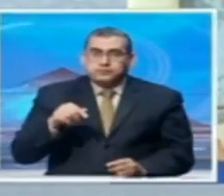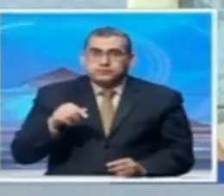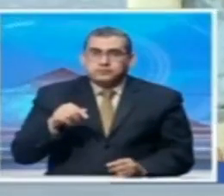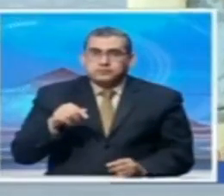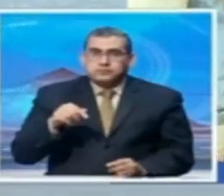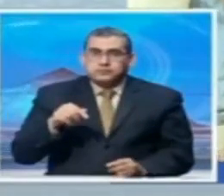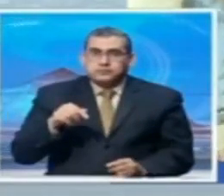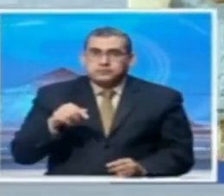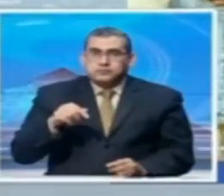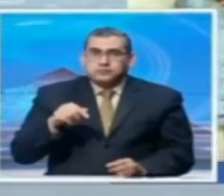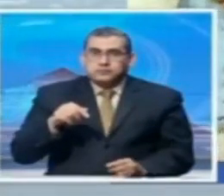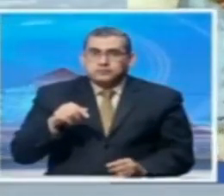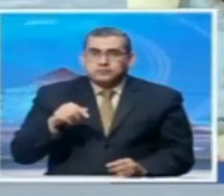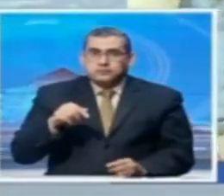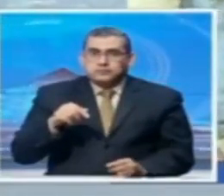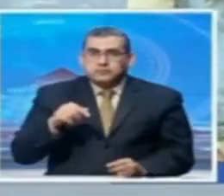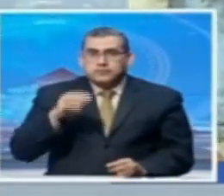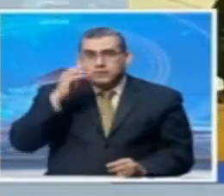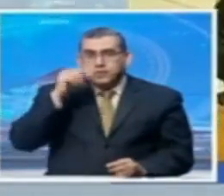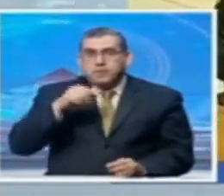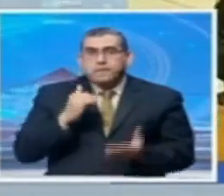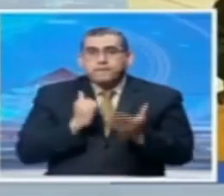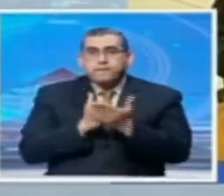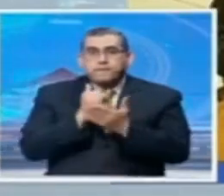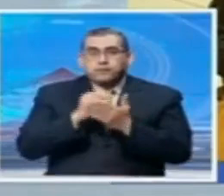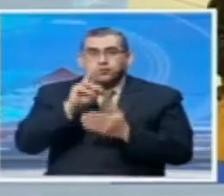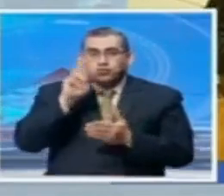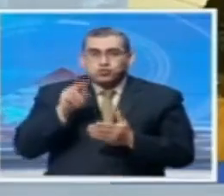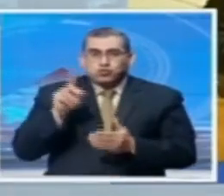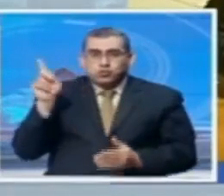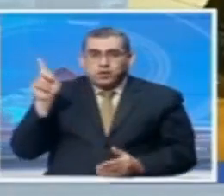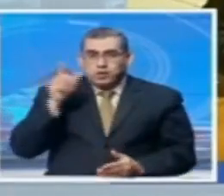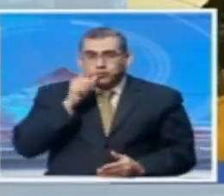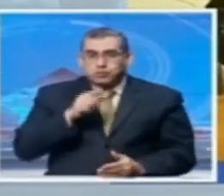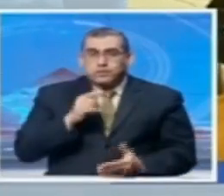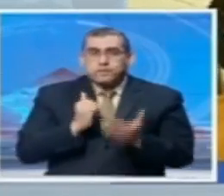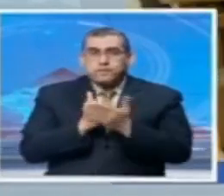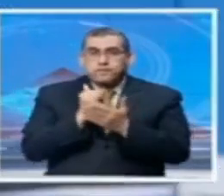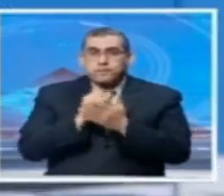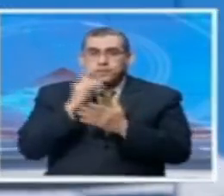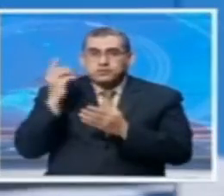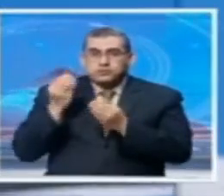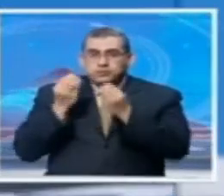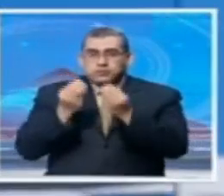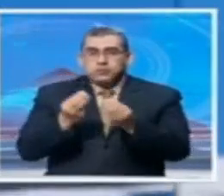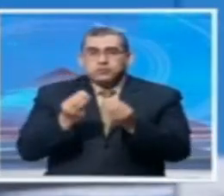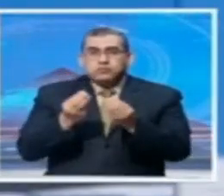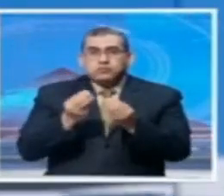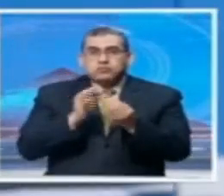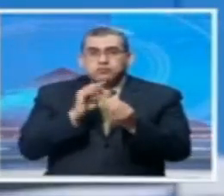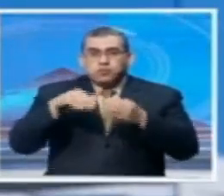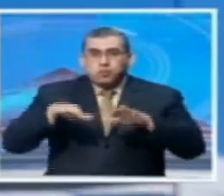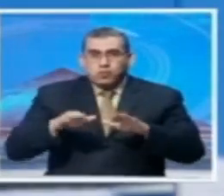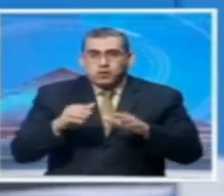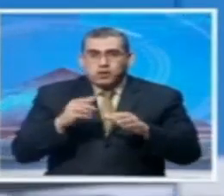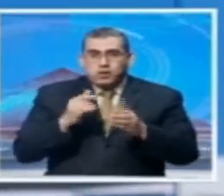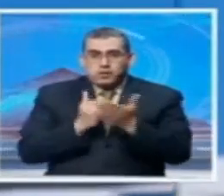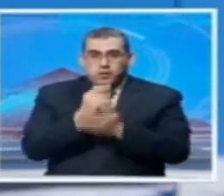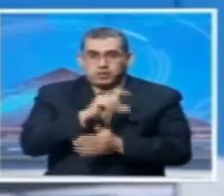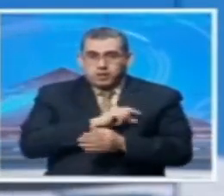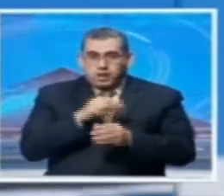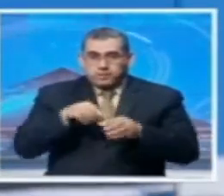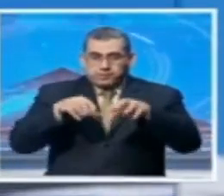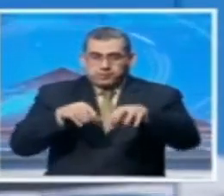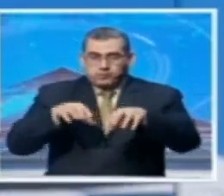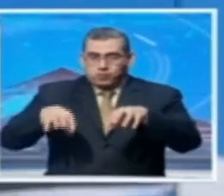فهنا الإجراءات والمدارس يا أستاذ سيد بتوفر أنه يبقى المكان ما بين الطالب والآخر أنه يبقى